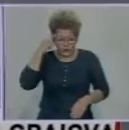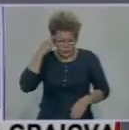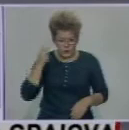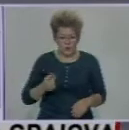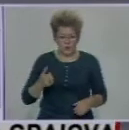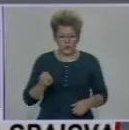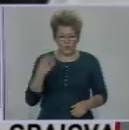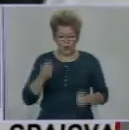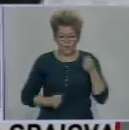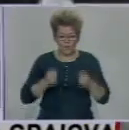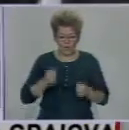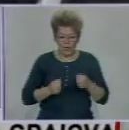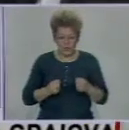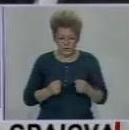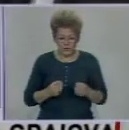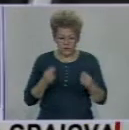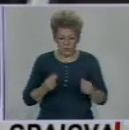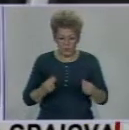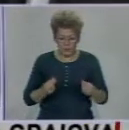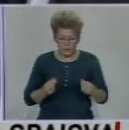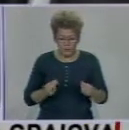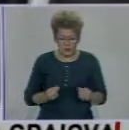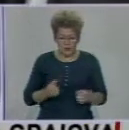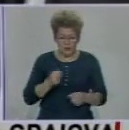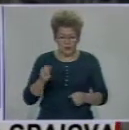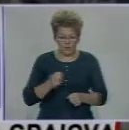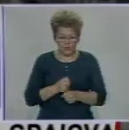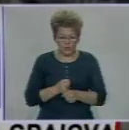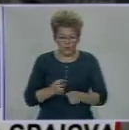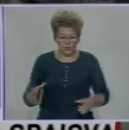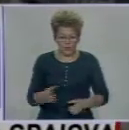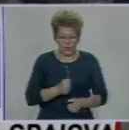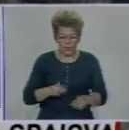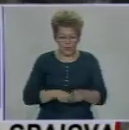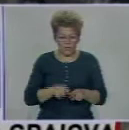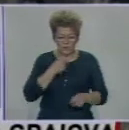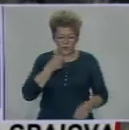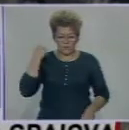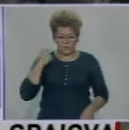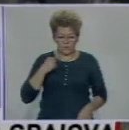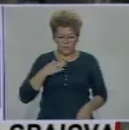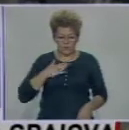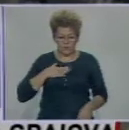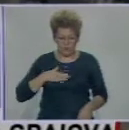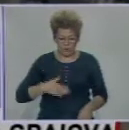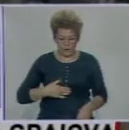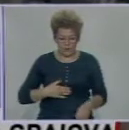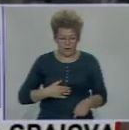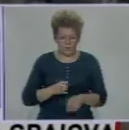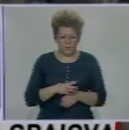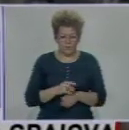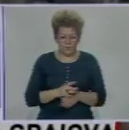încât producția să nu mai fie oprită, așa cum s-a întâmplat în anii trecuți. Sperăm să aibă o vânzări foarte bune și în România și în